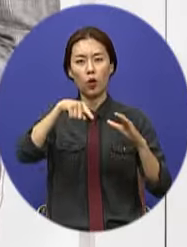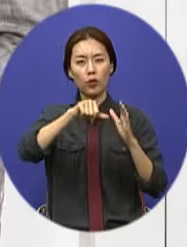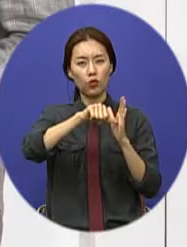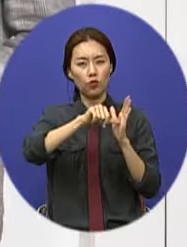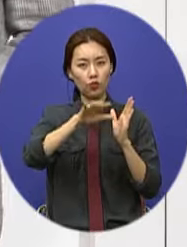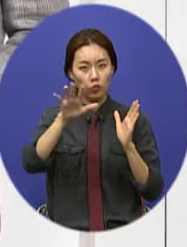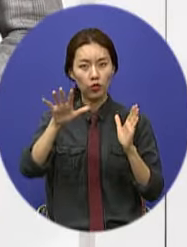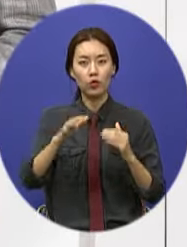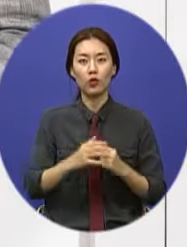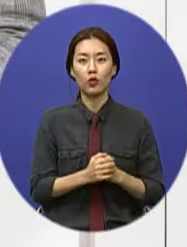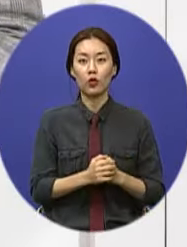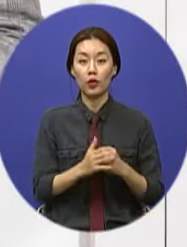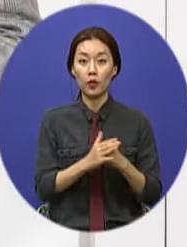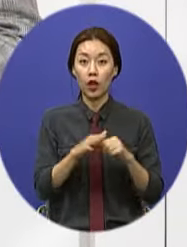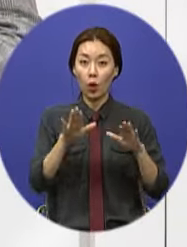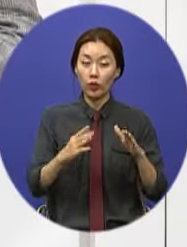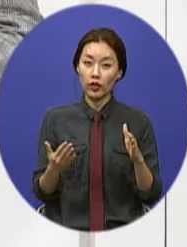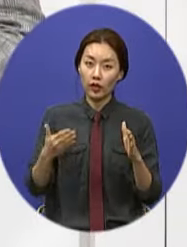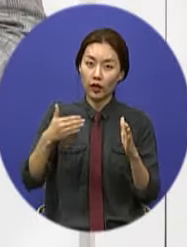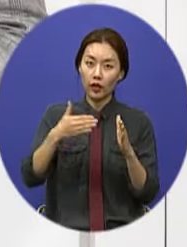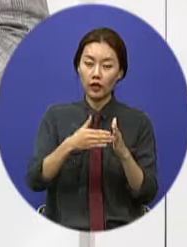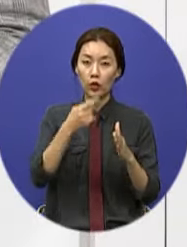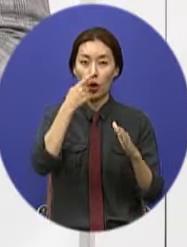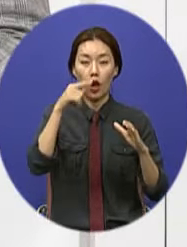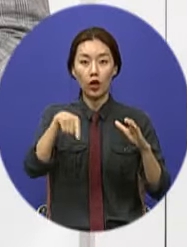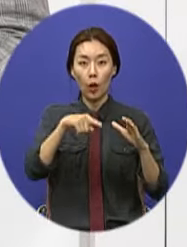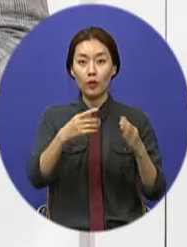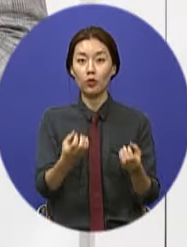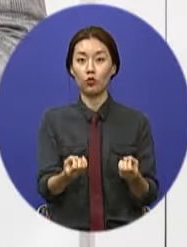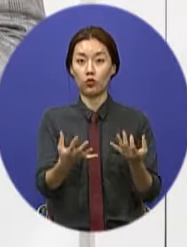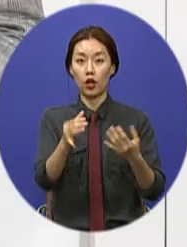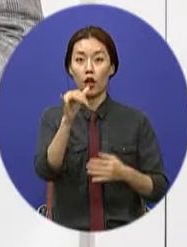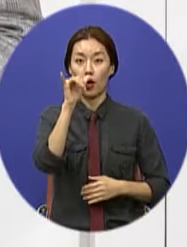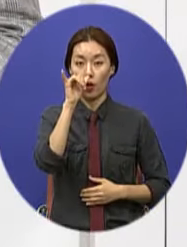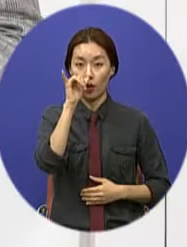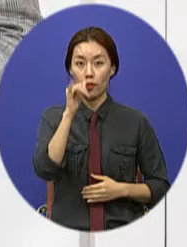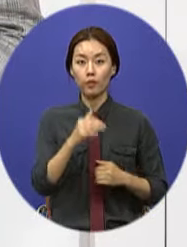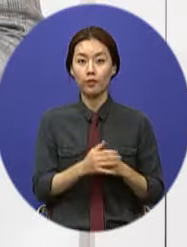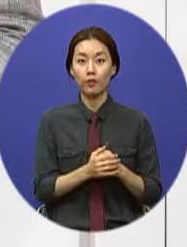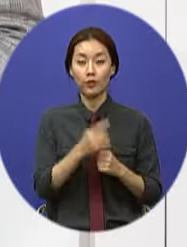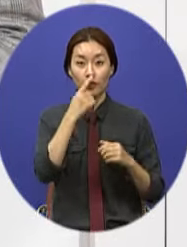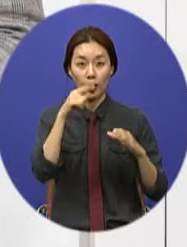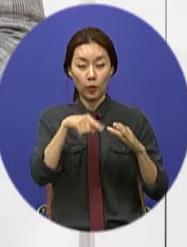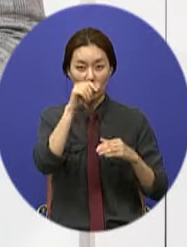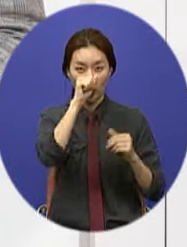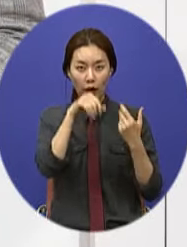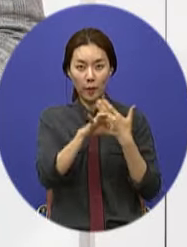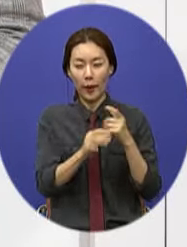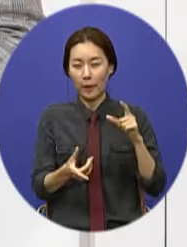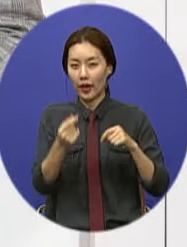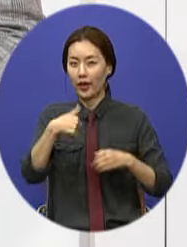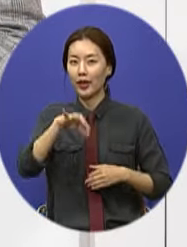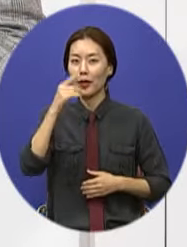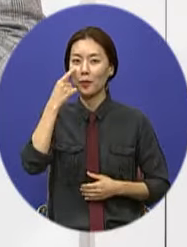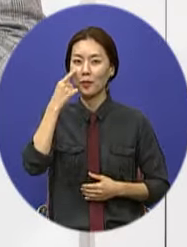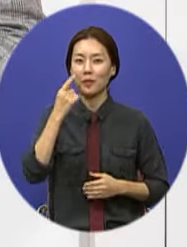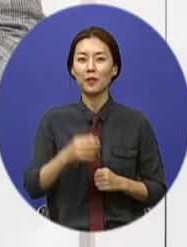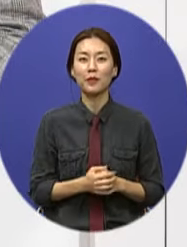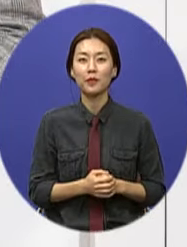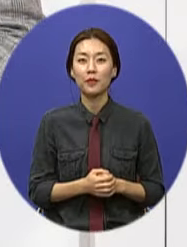유명하대요. 오~ 네. 오늘까지 또 커피 축제도 열린다는데 네. 커피 좋아하시는 분들은 그, 빨리 남해로 가보세요. 그 이제 그 예